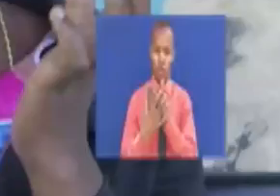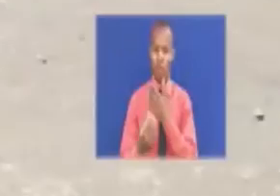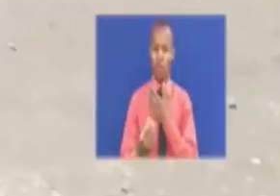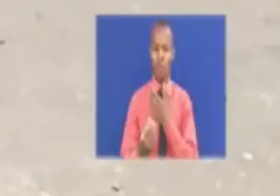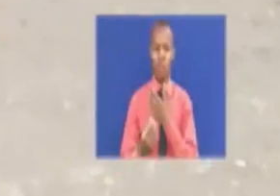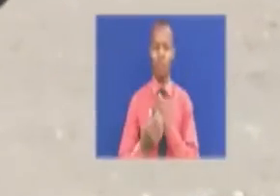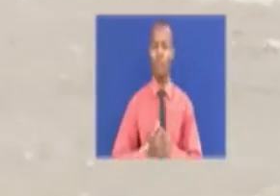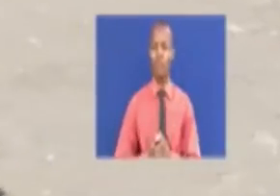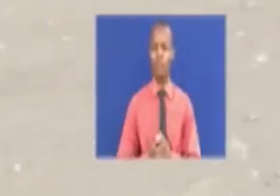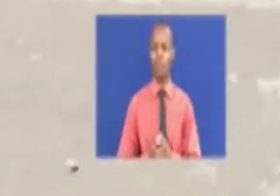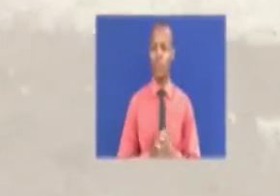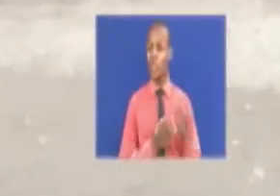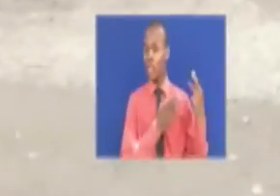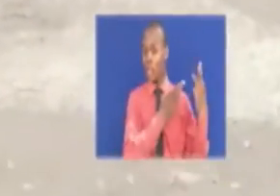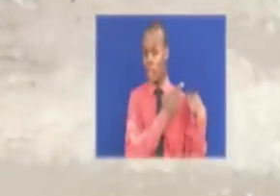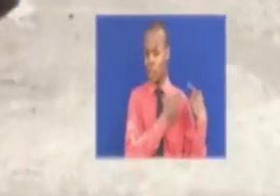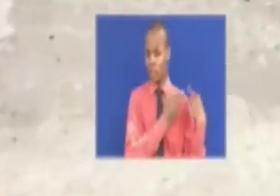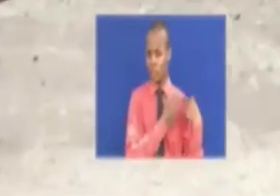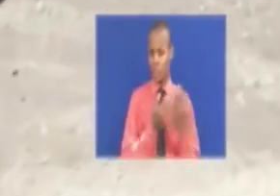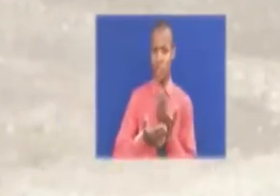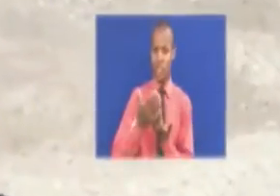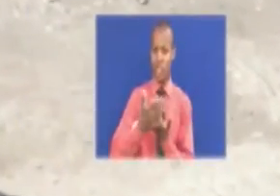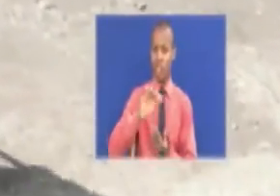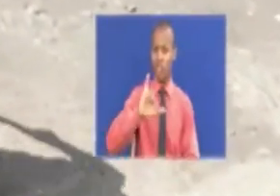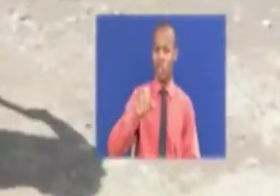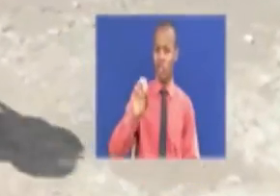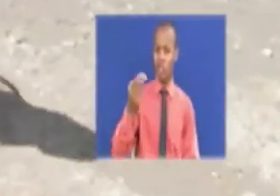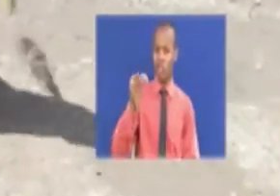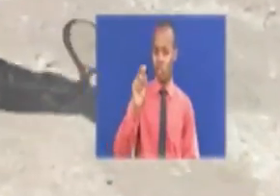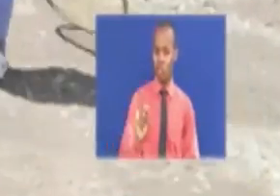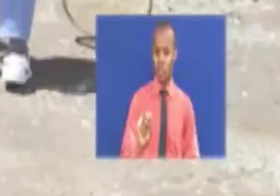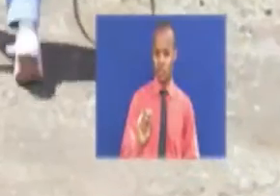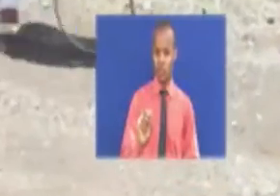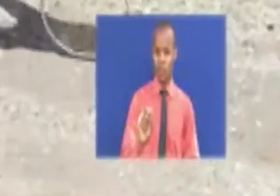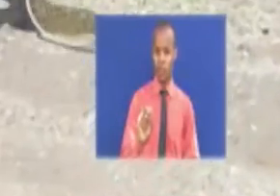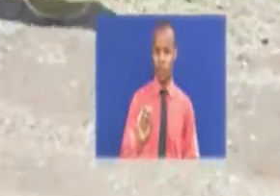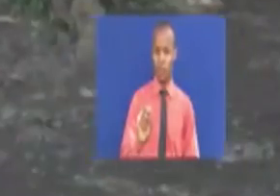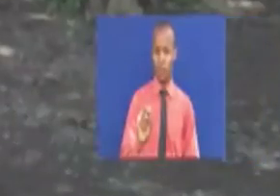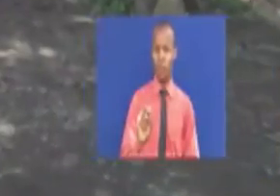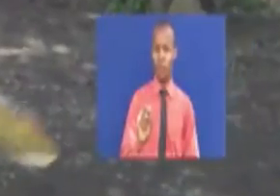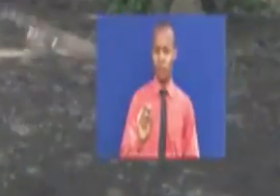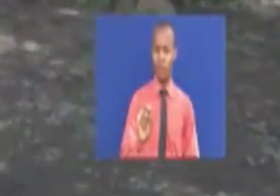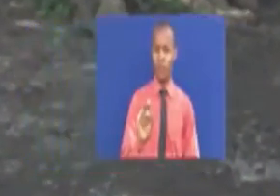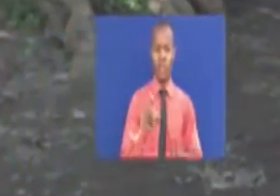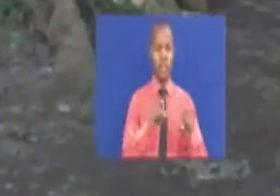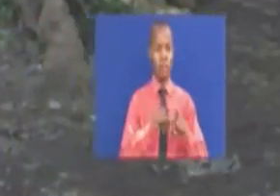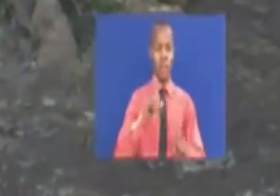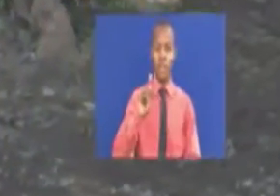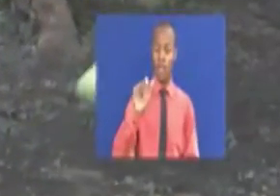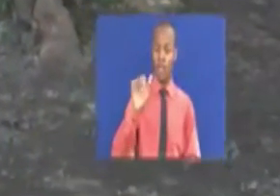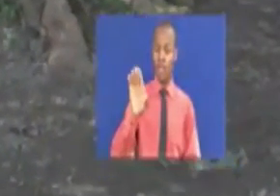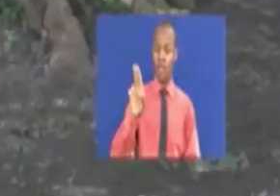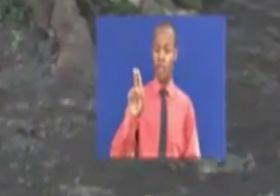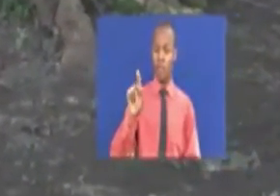akili. With the responsibility of taking care of John and herself resting squarely on her shoulders, Tabitha